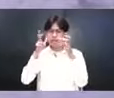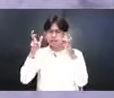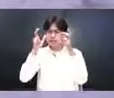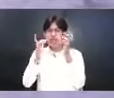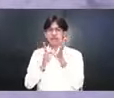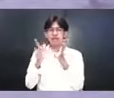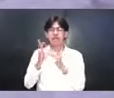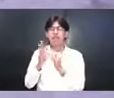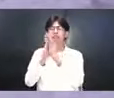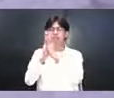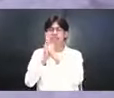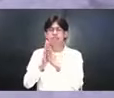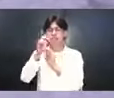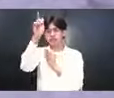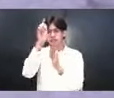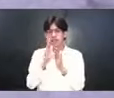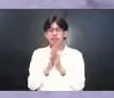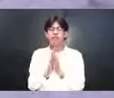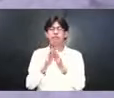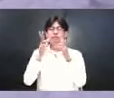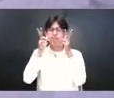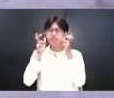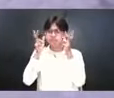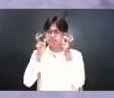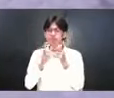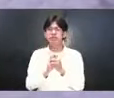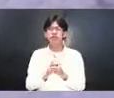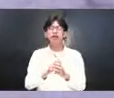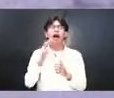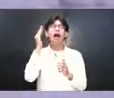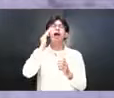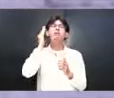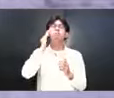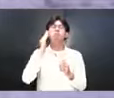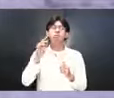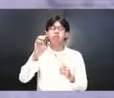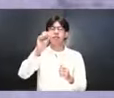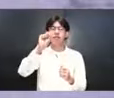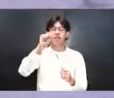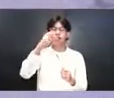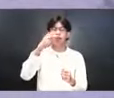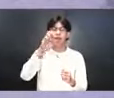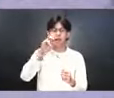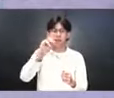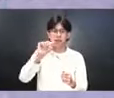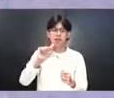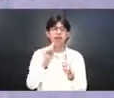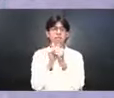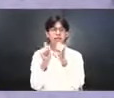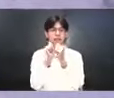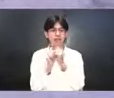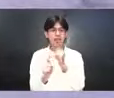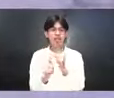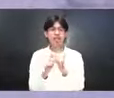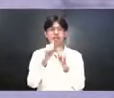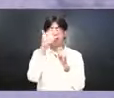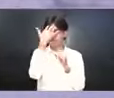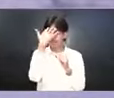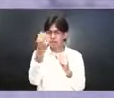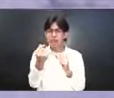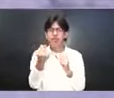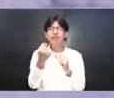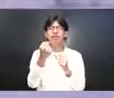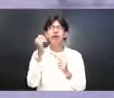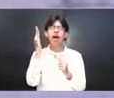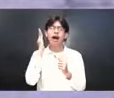When he knows Shema, Hudyo yan si Jesus eh. Pinanganak na Hudyo. Memorize niya. Alam niya, ibig sabihin. Pero